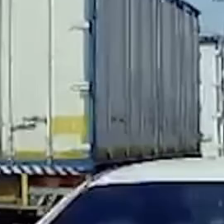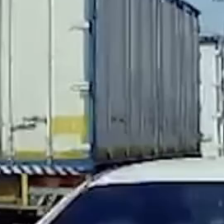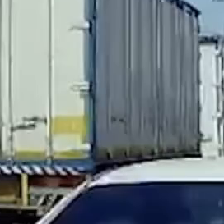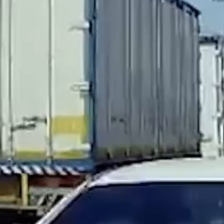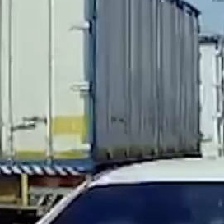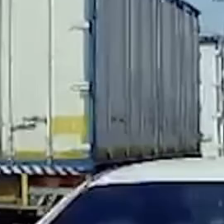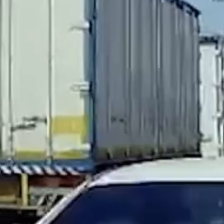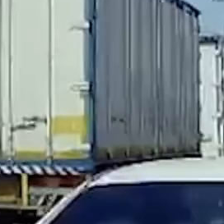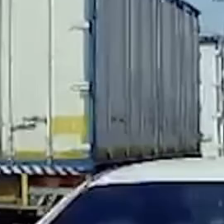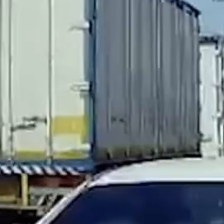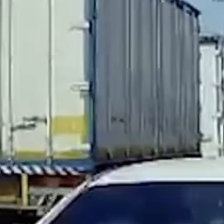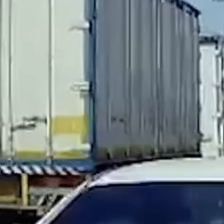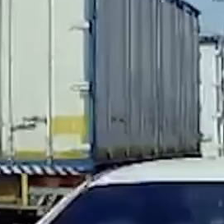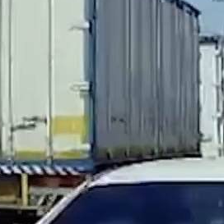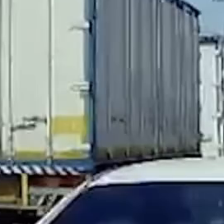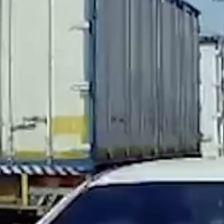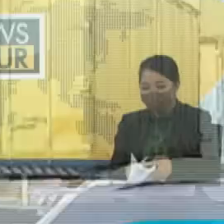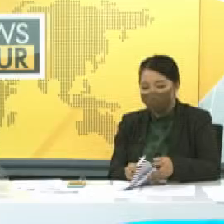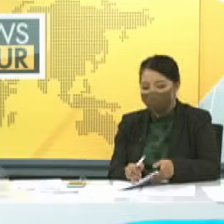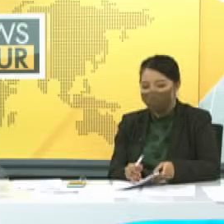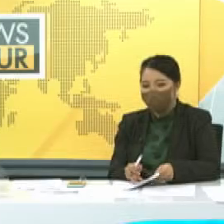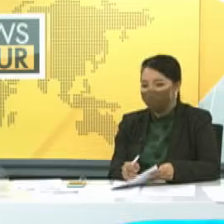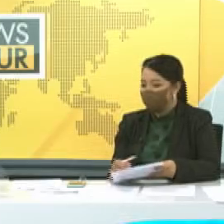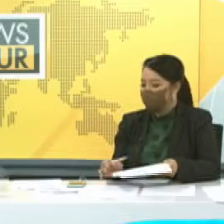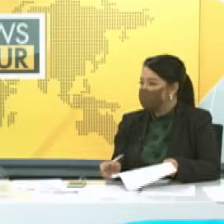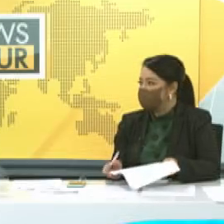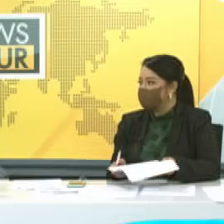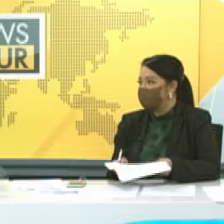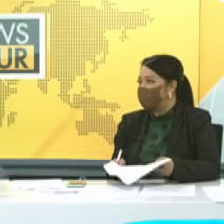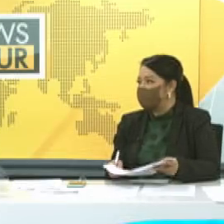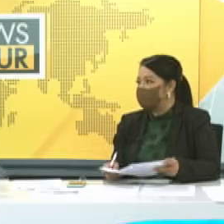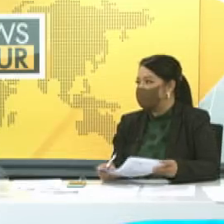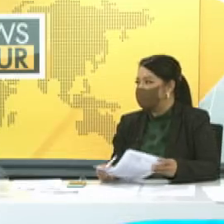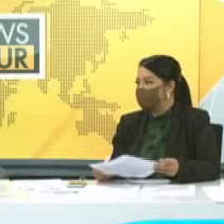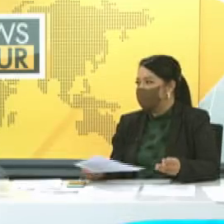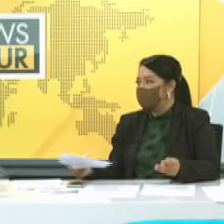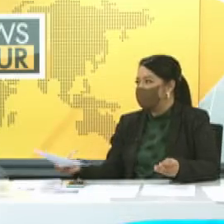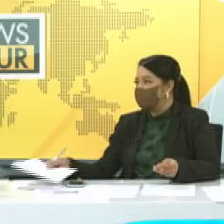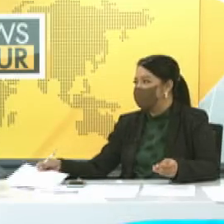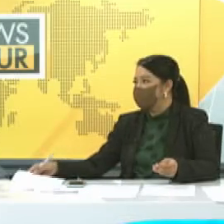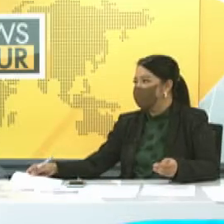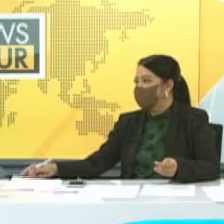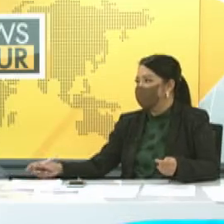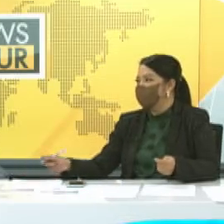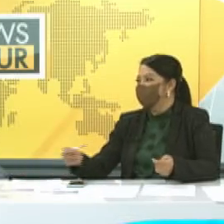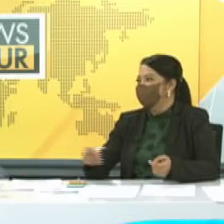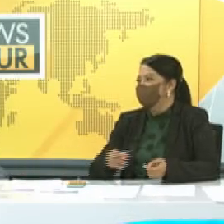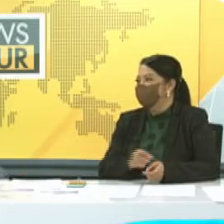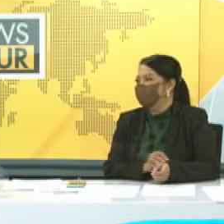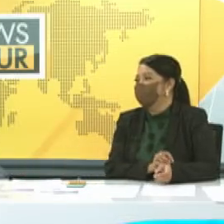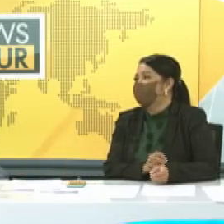บไซิพี่ต้ให้คุณ อะไรนะ ที่ดีนเขาใหญ่ตอบไวิราวัอ่โกเดยนสุนธอน